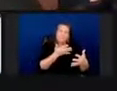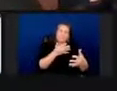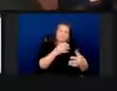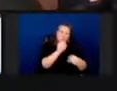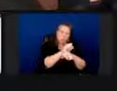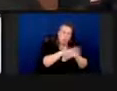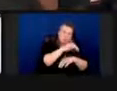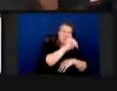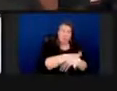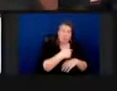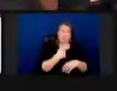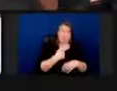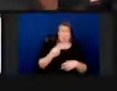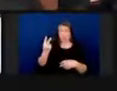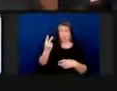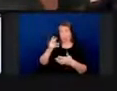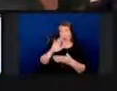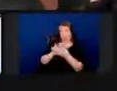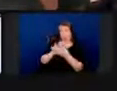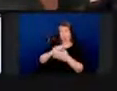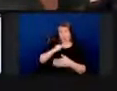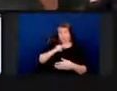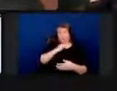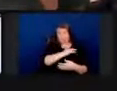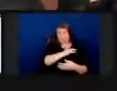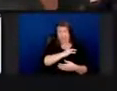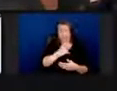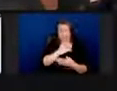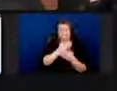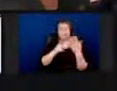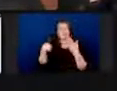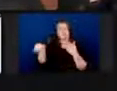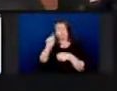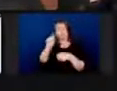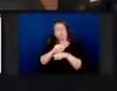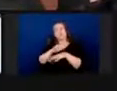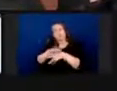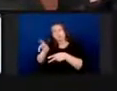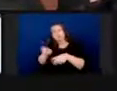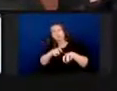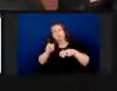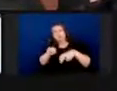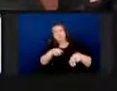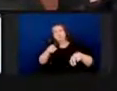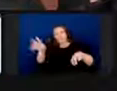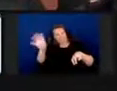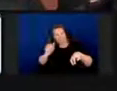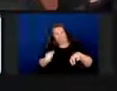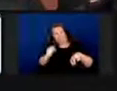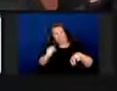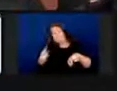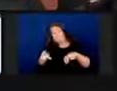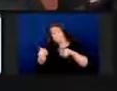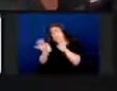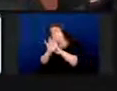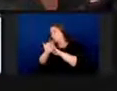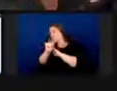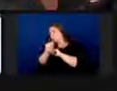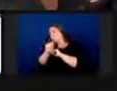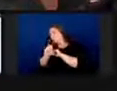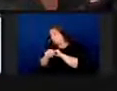tukitoa usaidizi wa kiutaalamu, hasa washauri ambao watakuwa wakishauri wanafunzi kuhusu